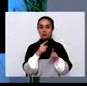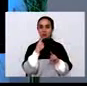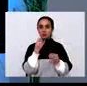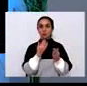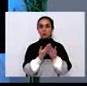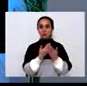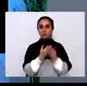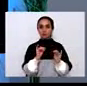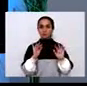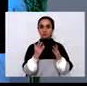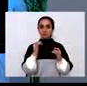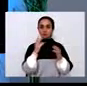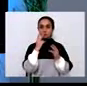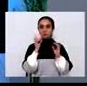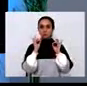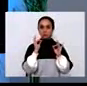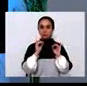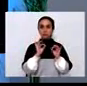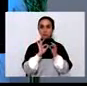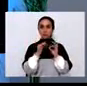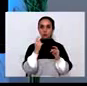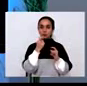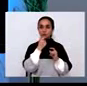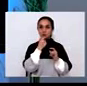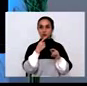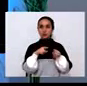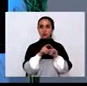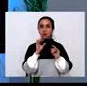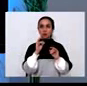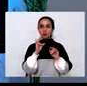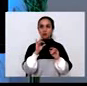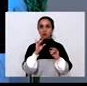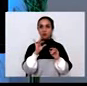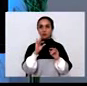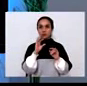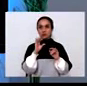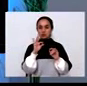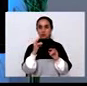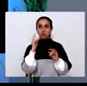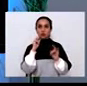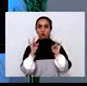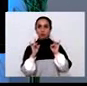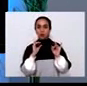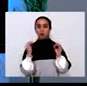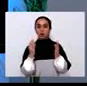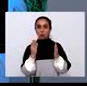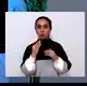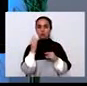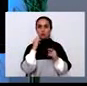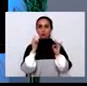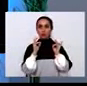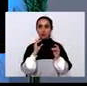Пример. «Вдруг раздался» тонкий, свистящий, прерывистый звук. Какой звук? Он